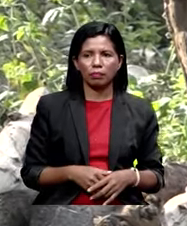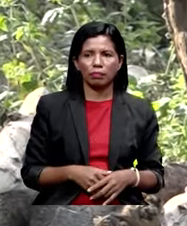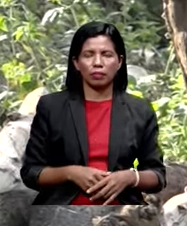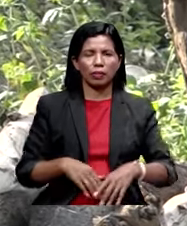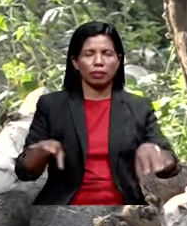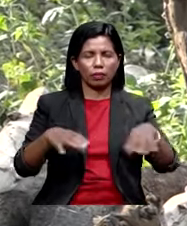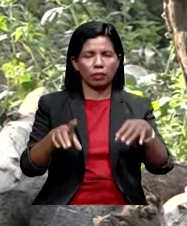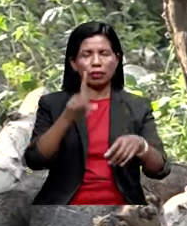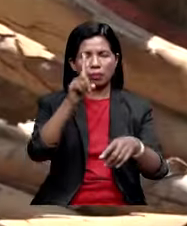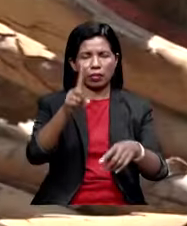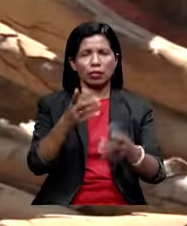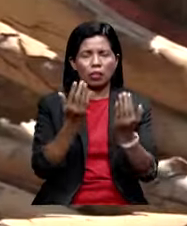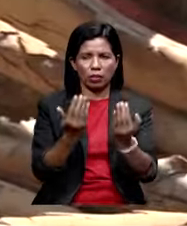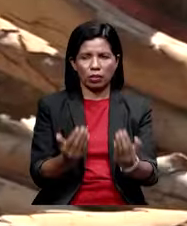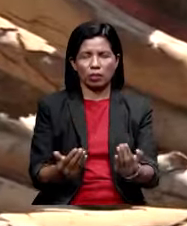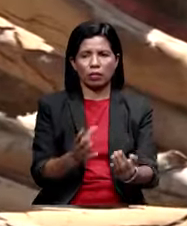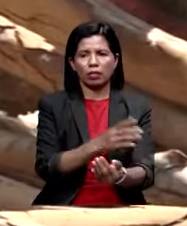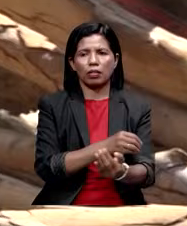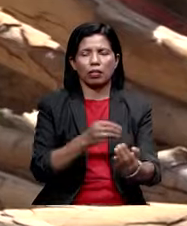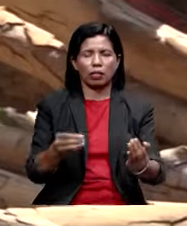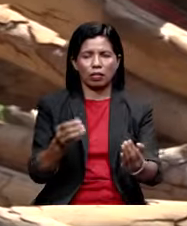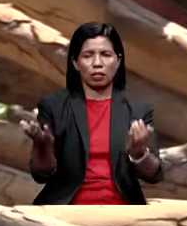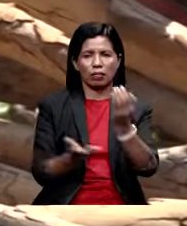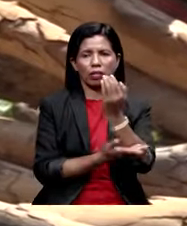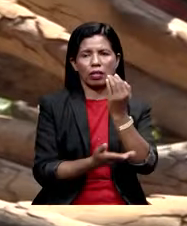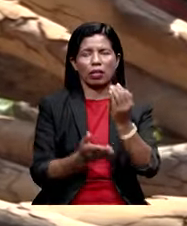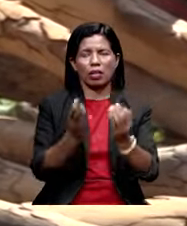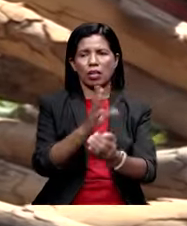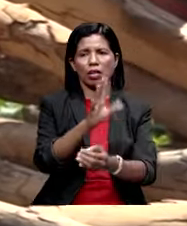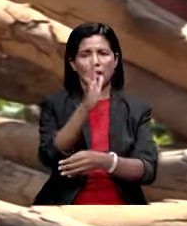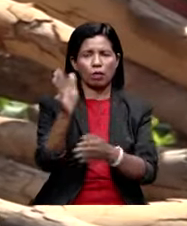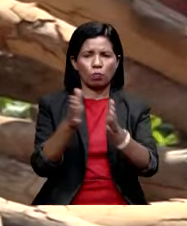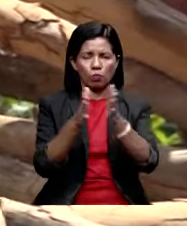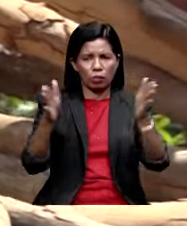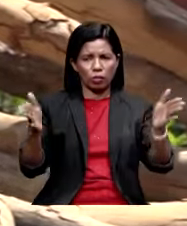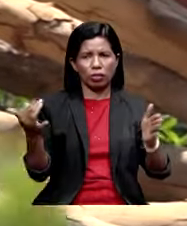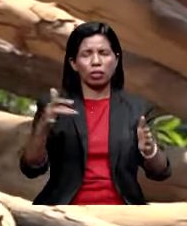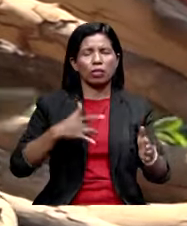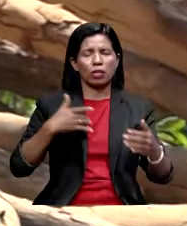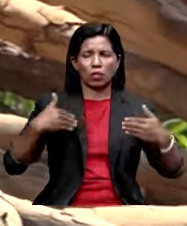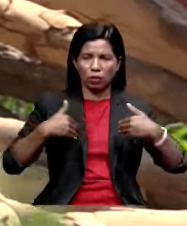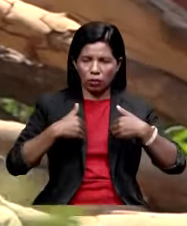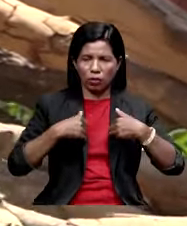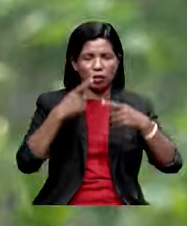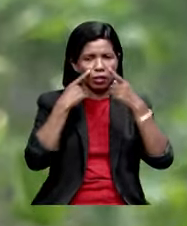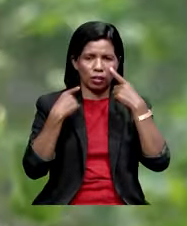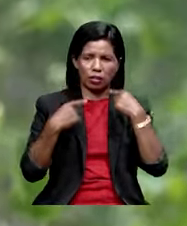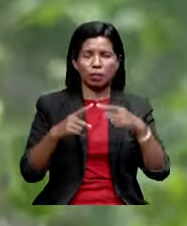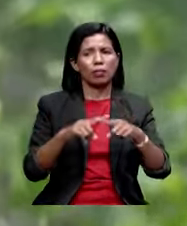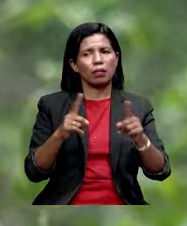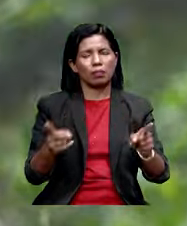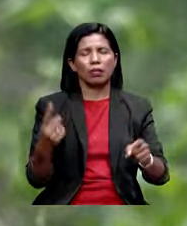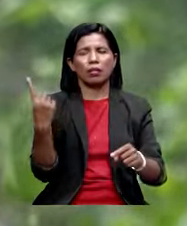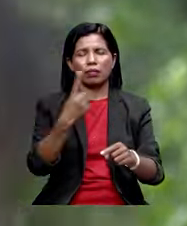Servisu mesak ne todang satan fera ai tukan sira dala rumah senti kolen notanis mai be ina feto ne na fatin